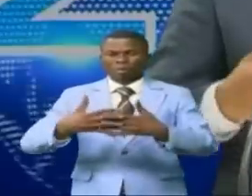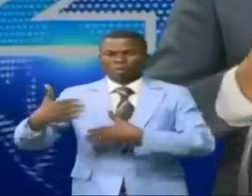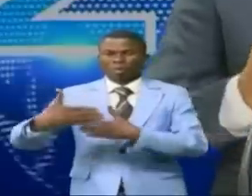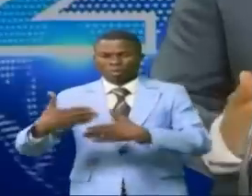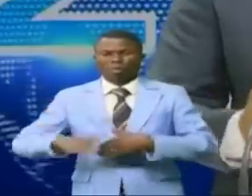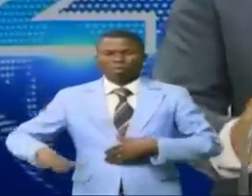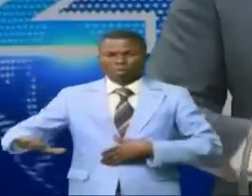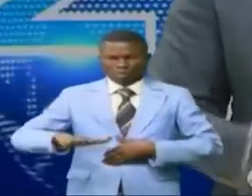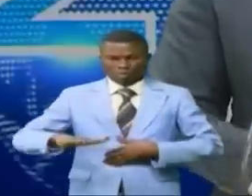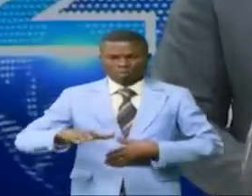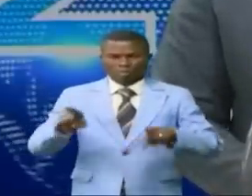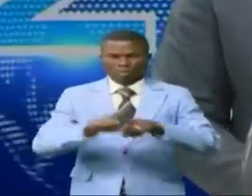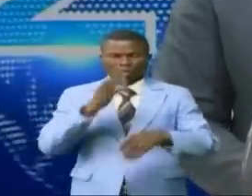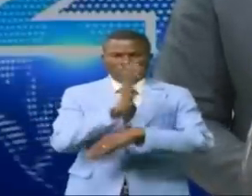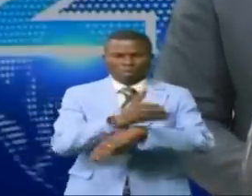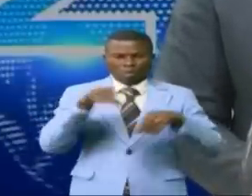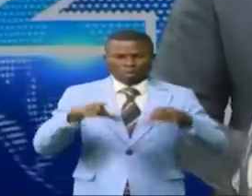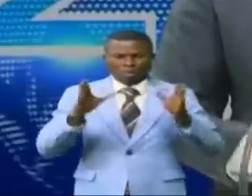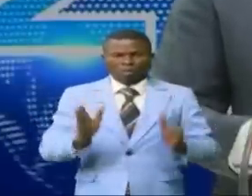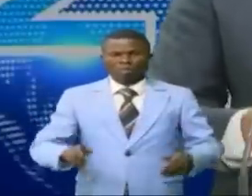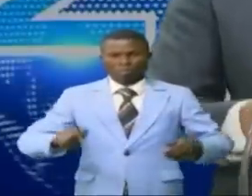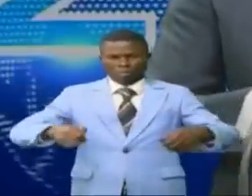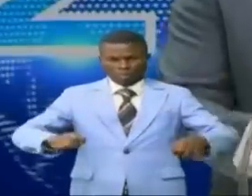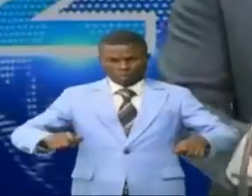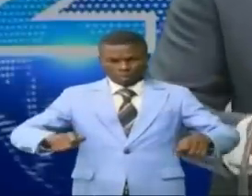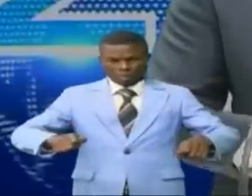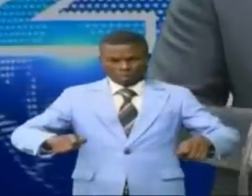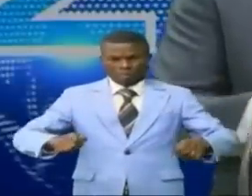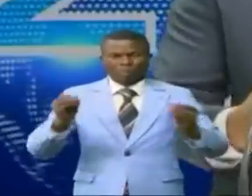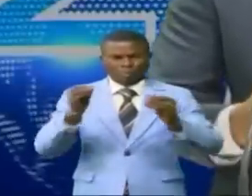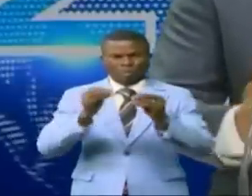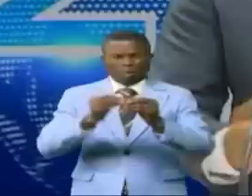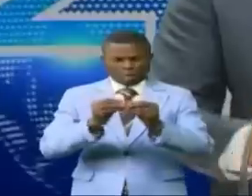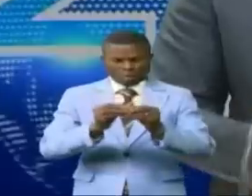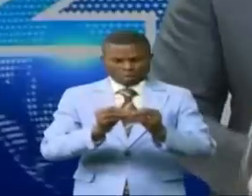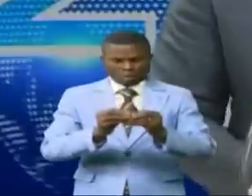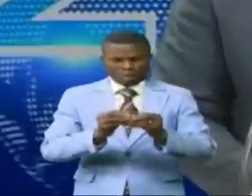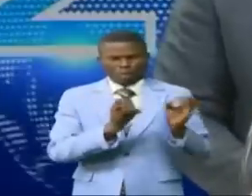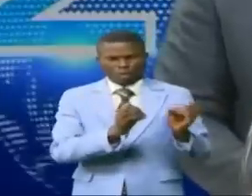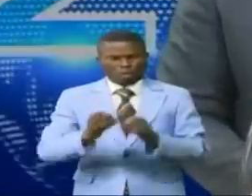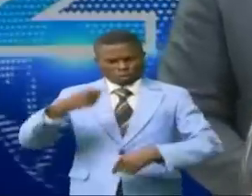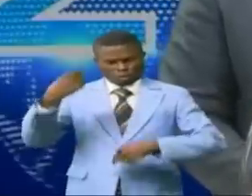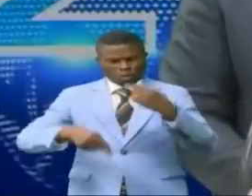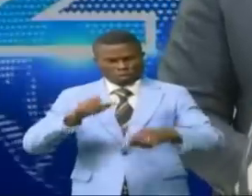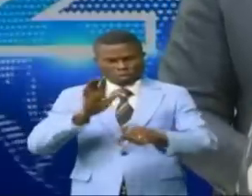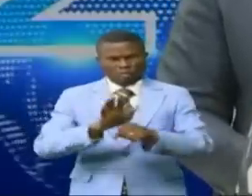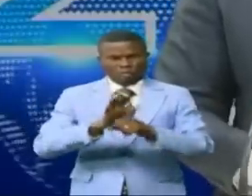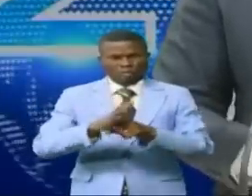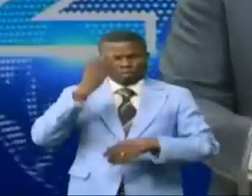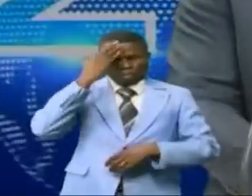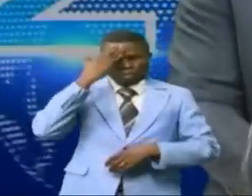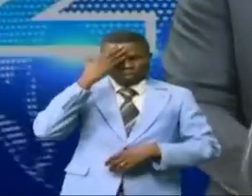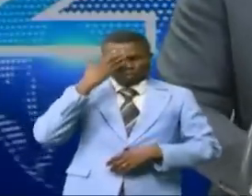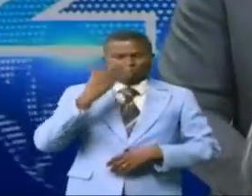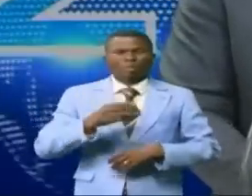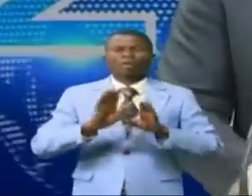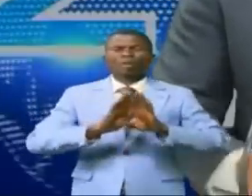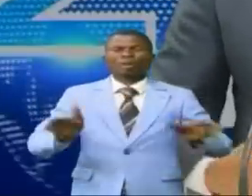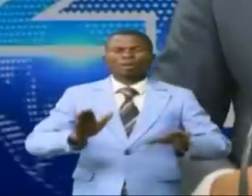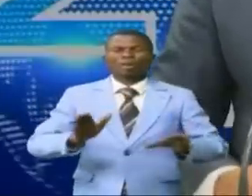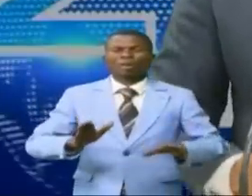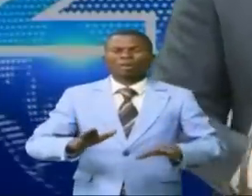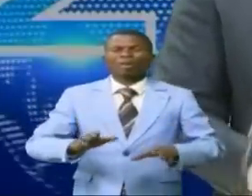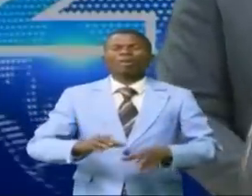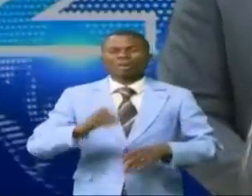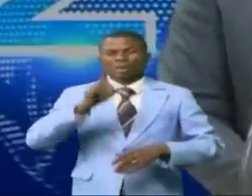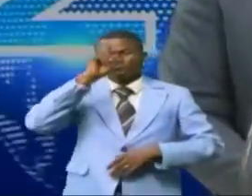donc, en tant que conseil congolais de la batterie, on a des réunions et des discussions pour savoir quels sont les atouts de la Zambie et quels sont